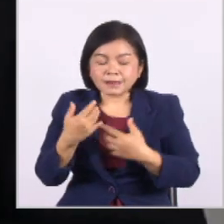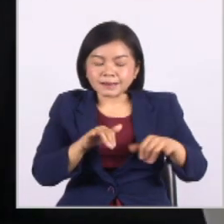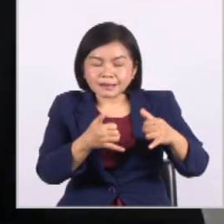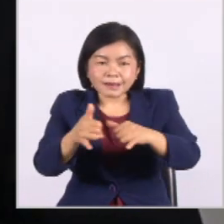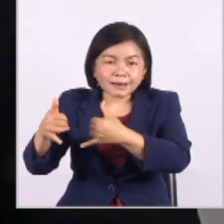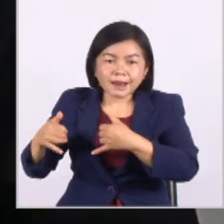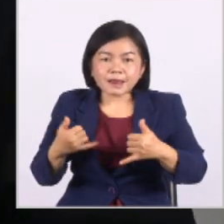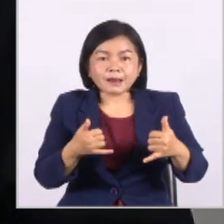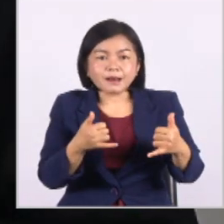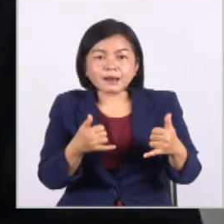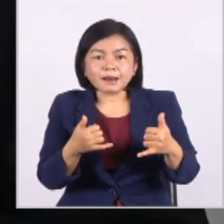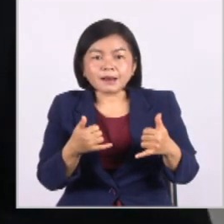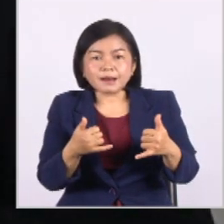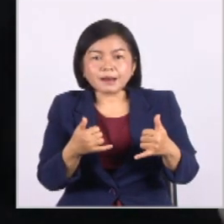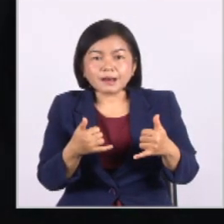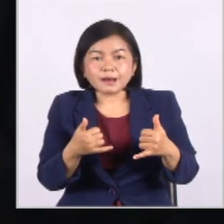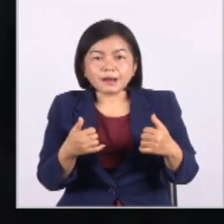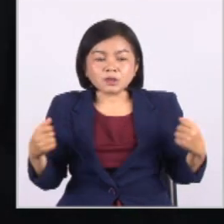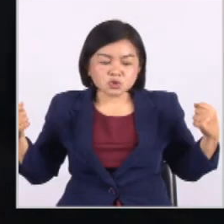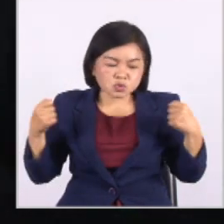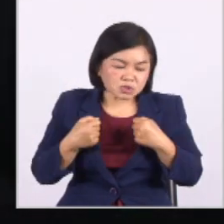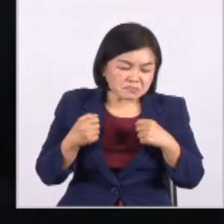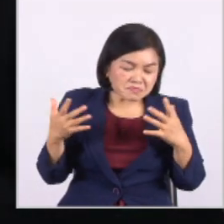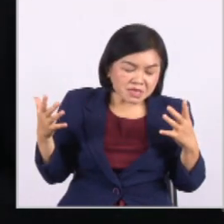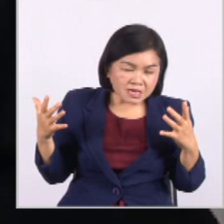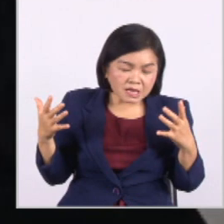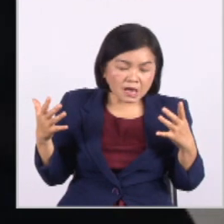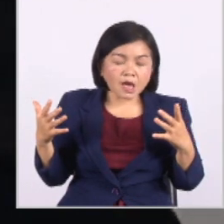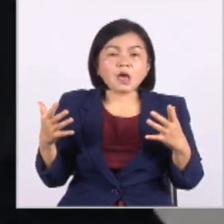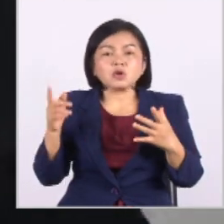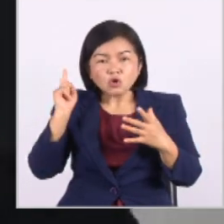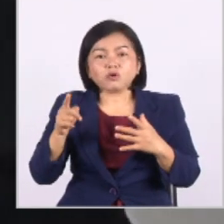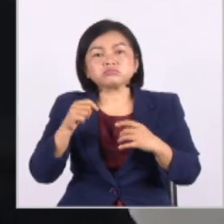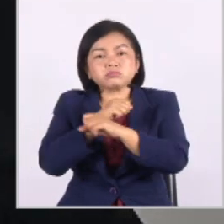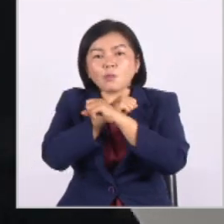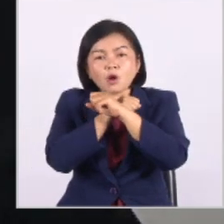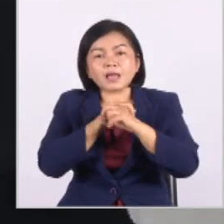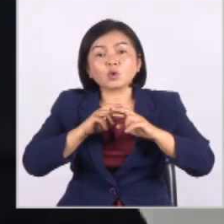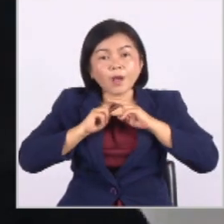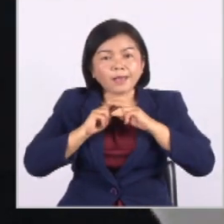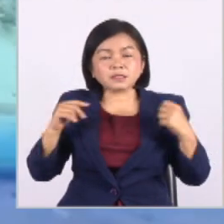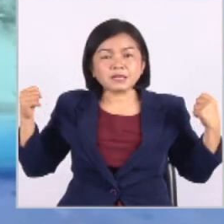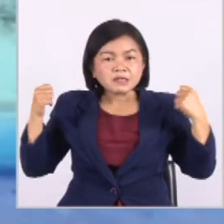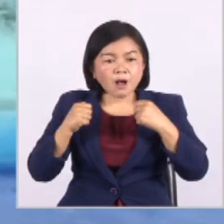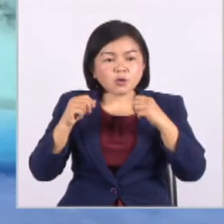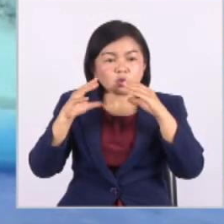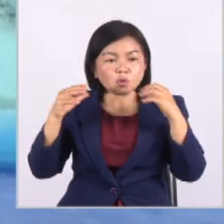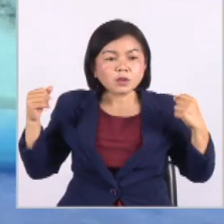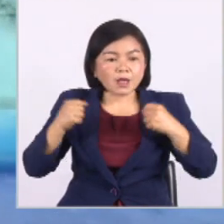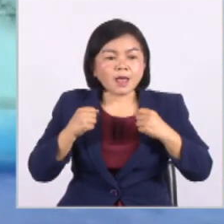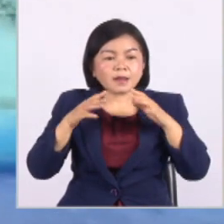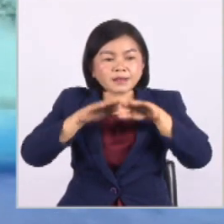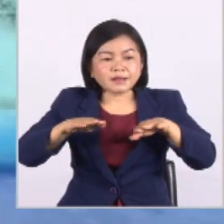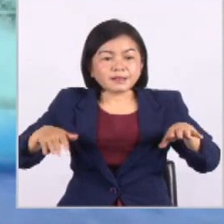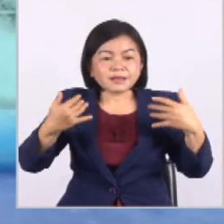โดยไม่ใส่เสื้อชูชีพต้องใส่เสื้อชีพเสื้อชูชีพตลอดทุกครั้งนะคะแต่ว่าเห็นบอกว่าน้องที่มาเล่นเนี่ย